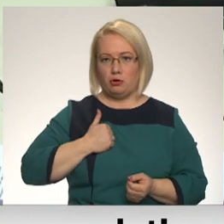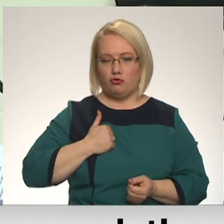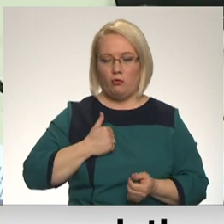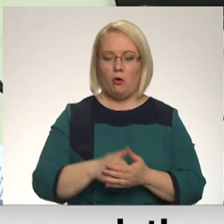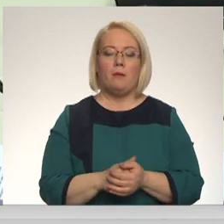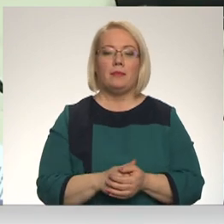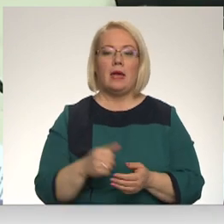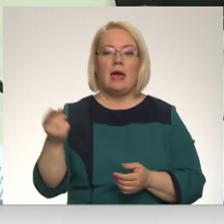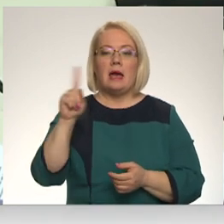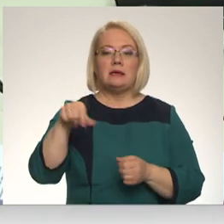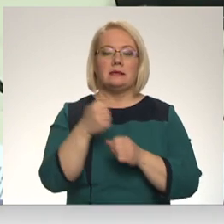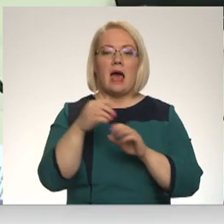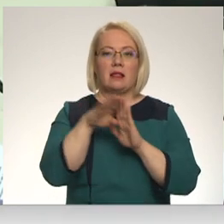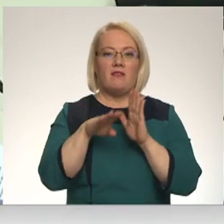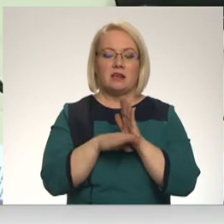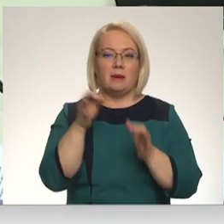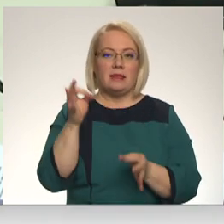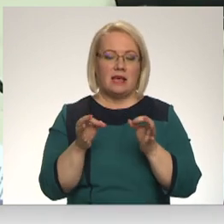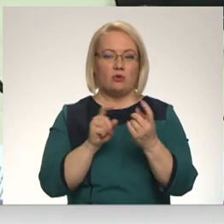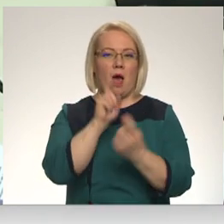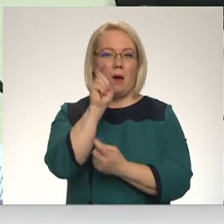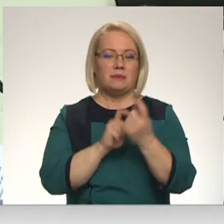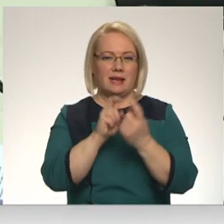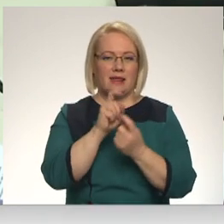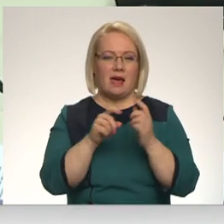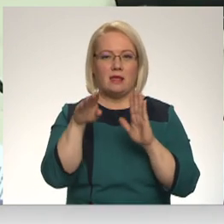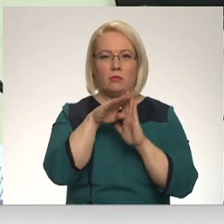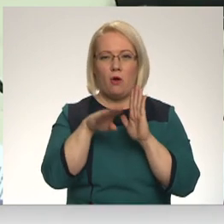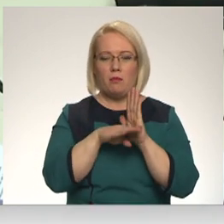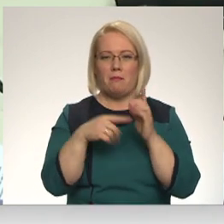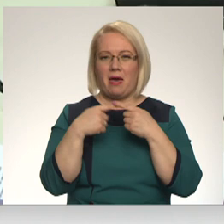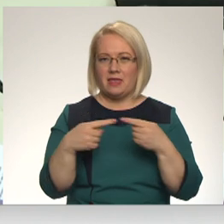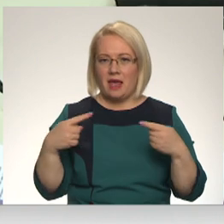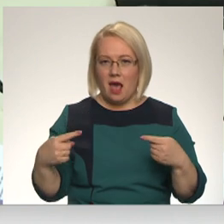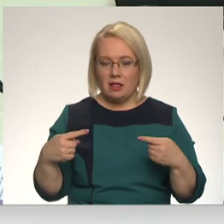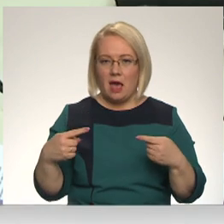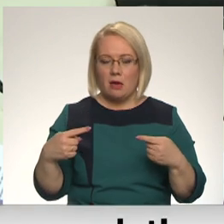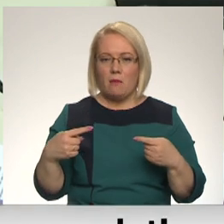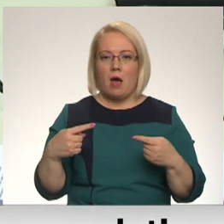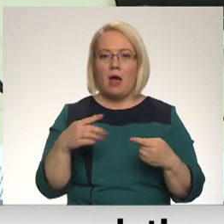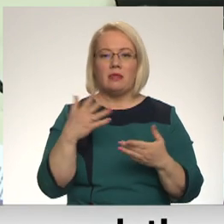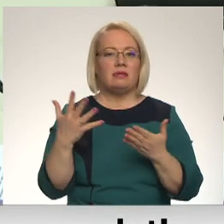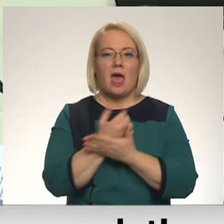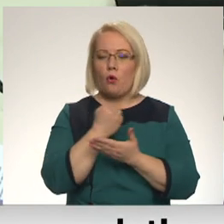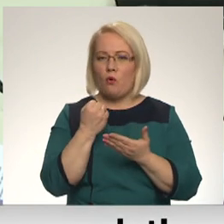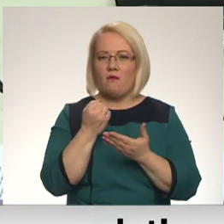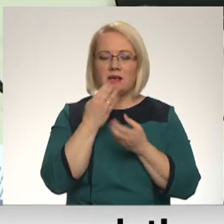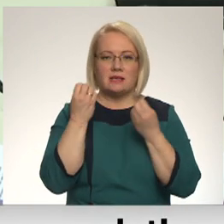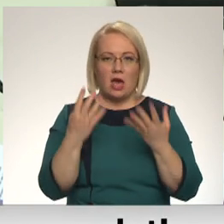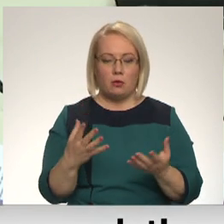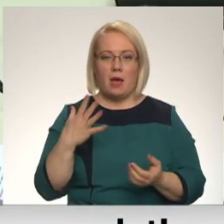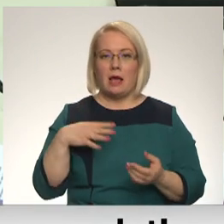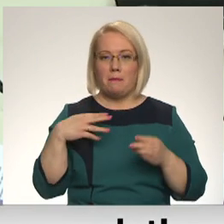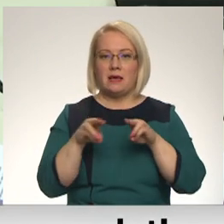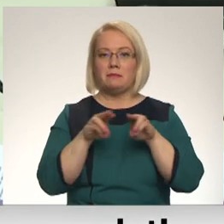Satversmes tiesa no apstrīdētās normas izstrādes materiāliem neguva skaidrojumu tam, kādēļ